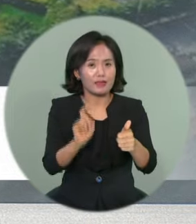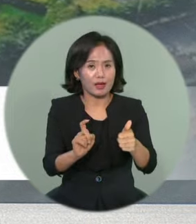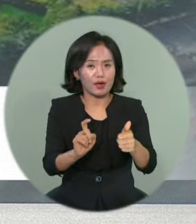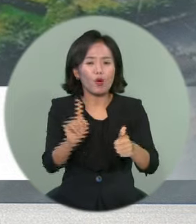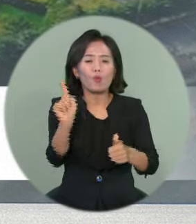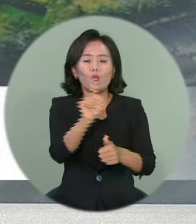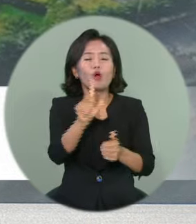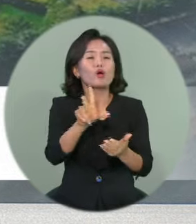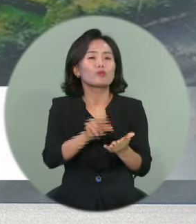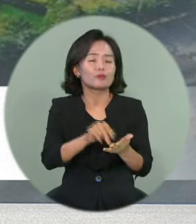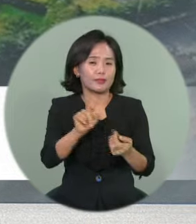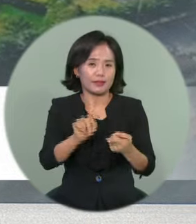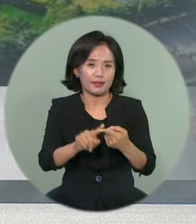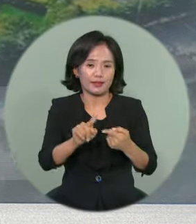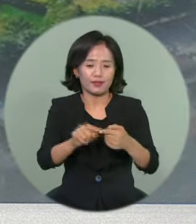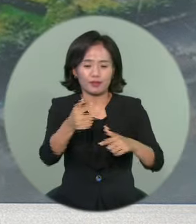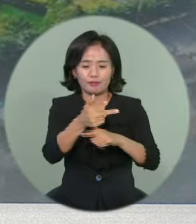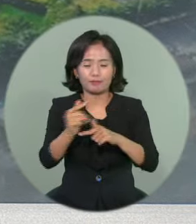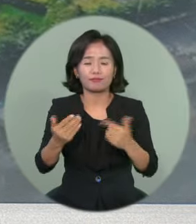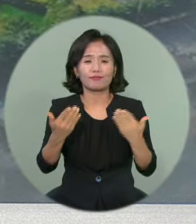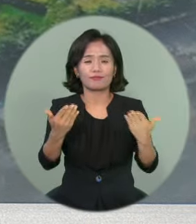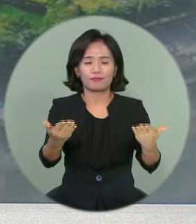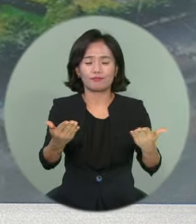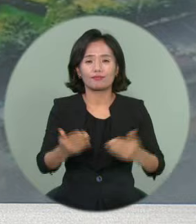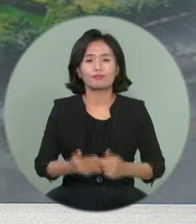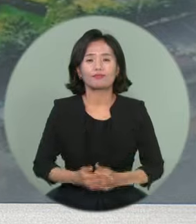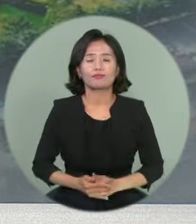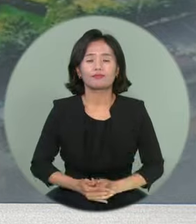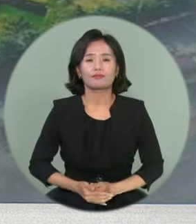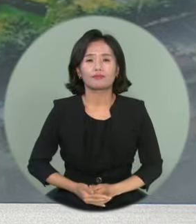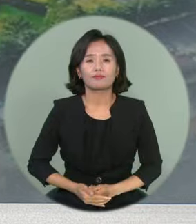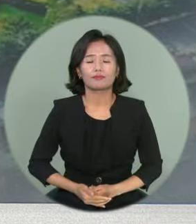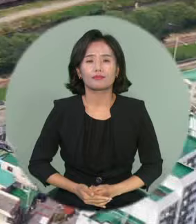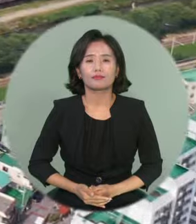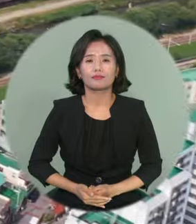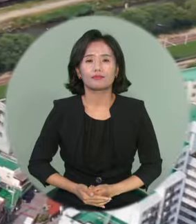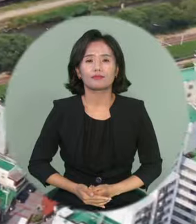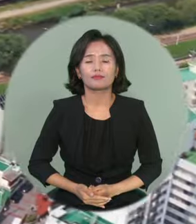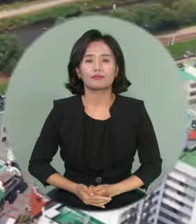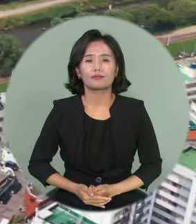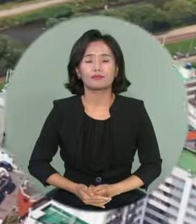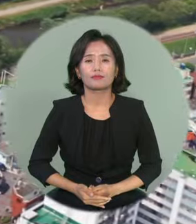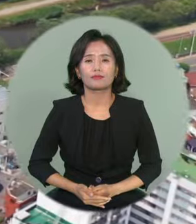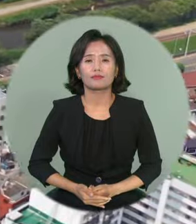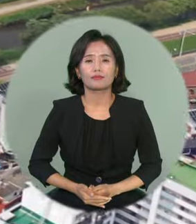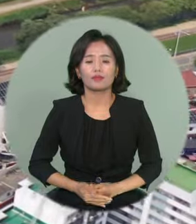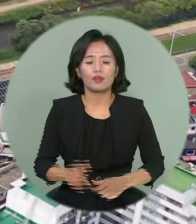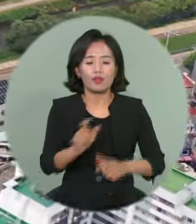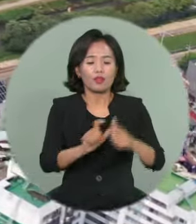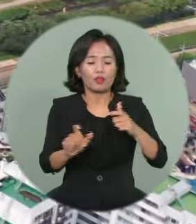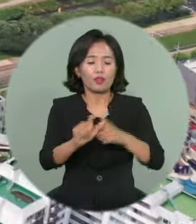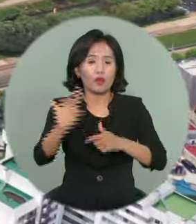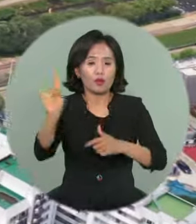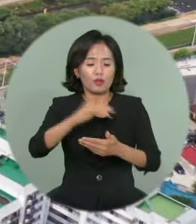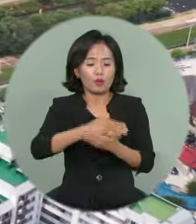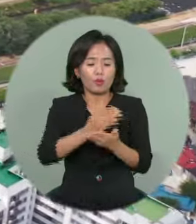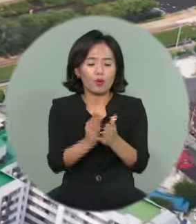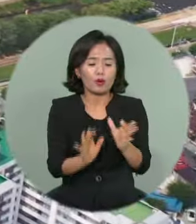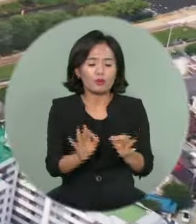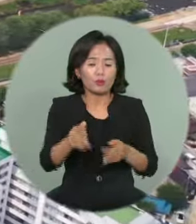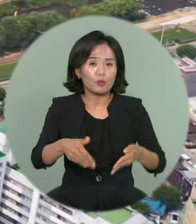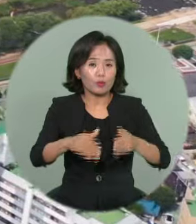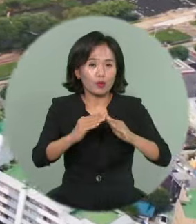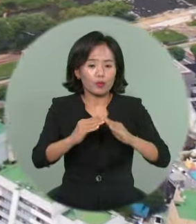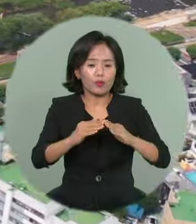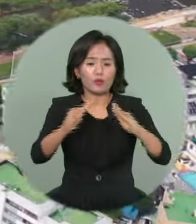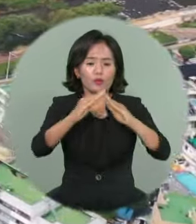어떤게 문제가 되고 있는 건지 김초롱 기자가 취재했습니다 더 현대 복합 쇼핑몰이 들어설